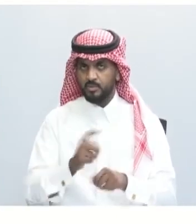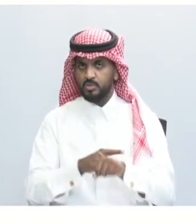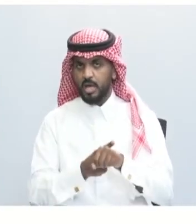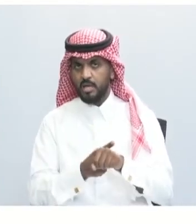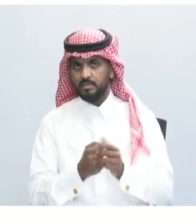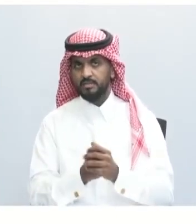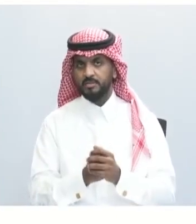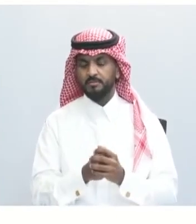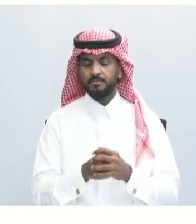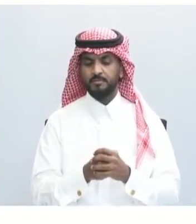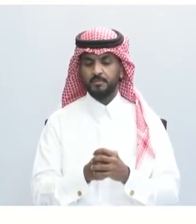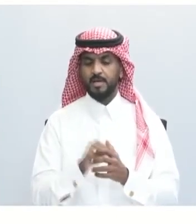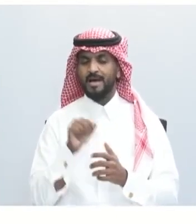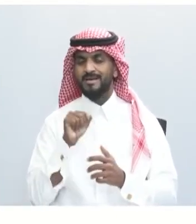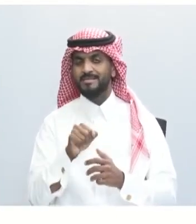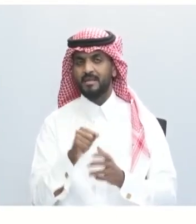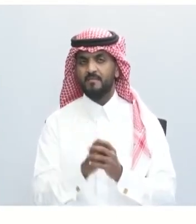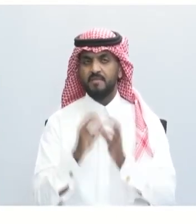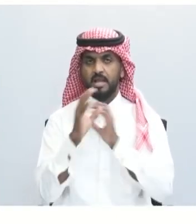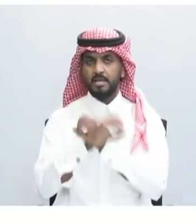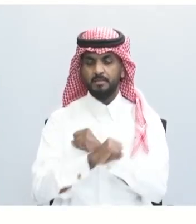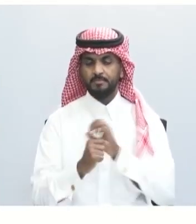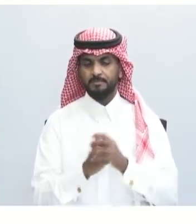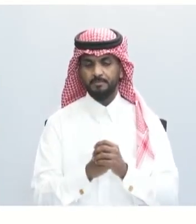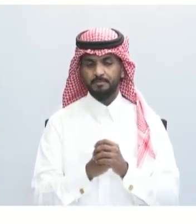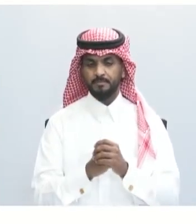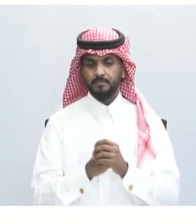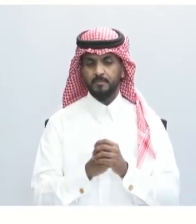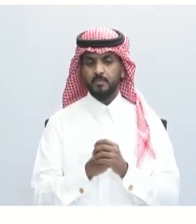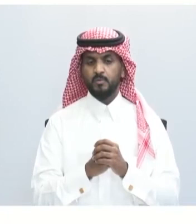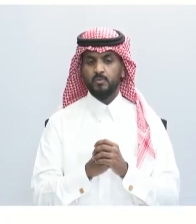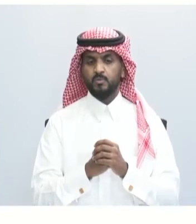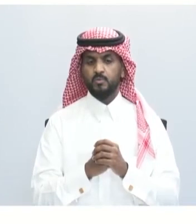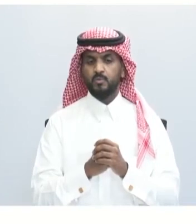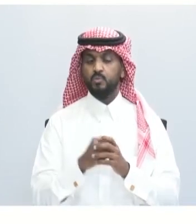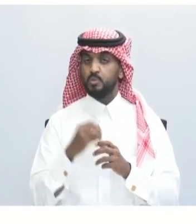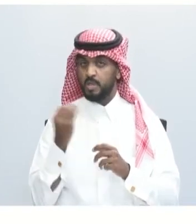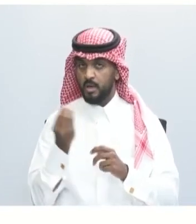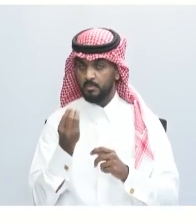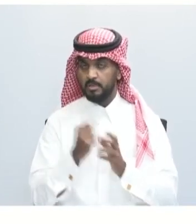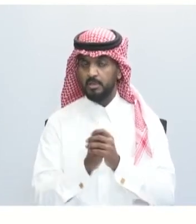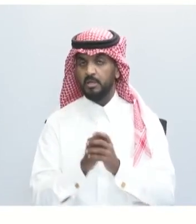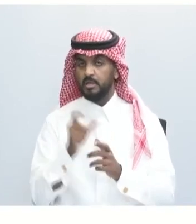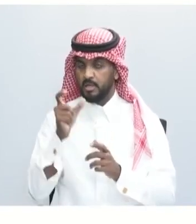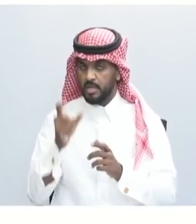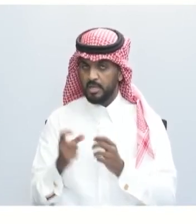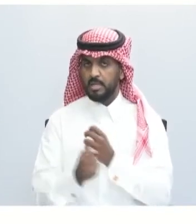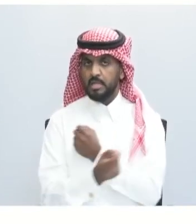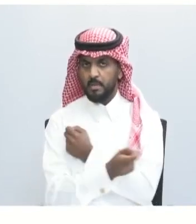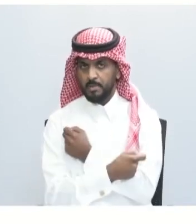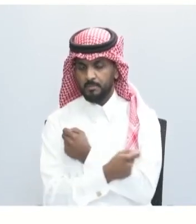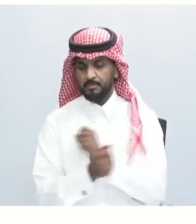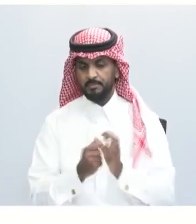كافيه وخاصه ليلى ايضا الزياره الدوريه للطبيب وكذلك